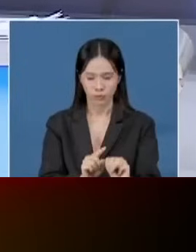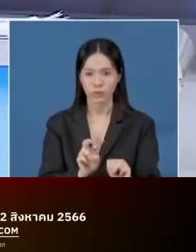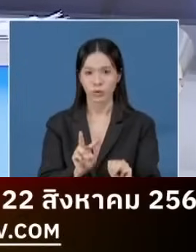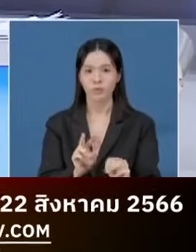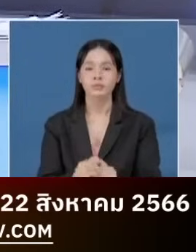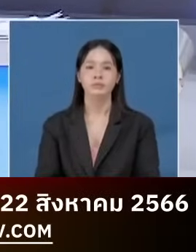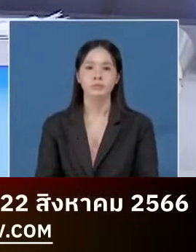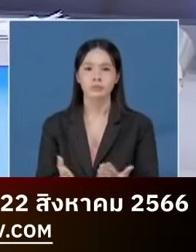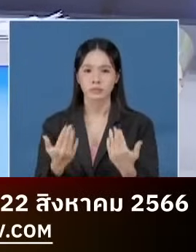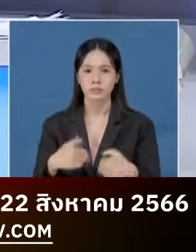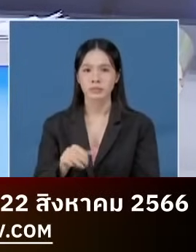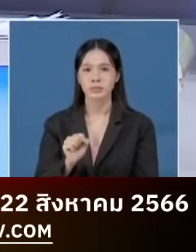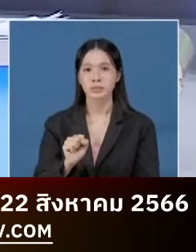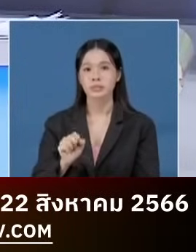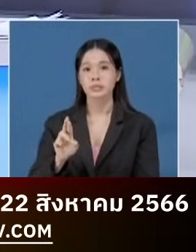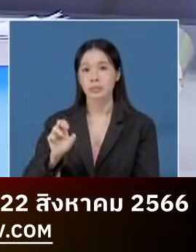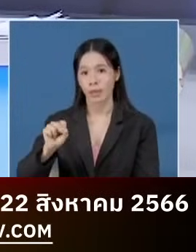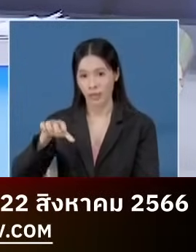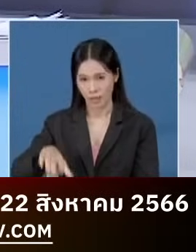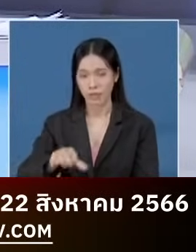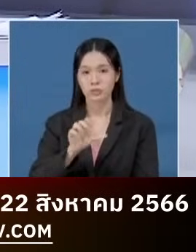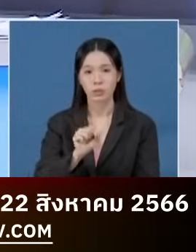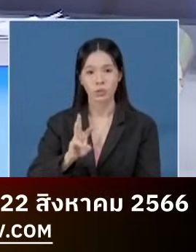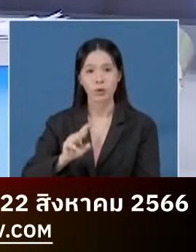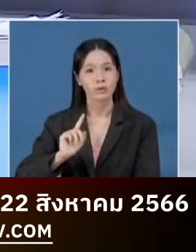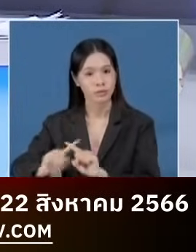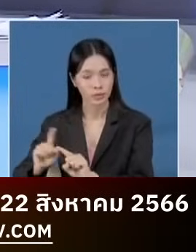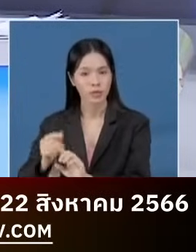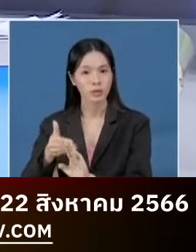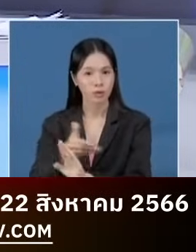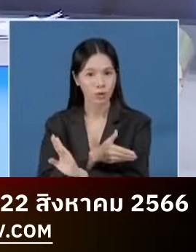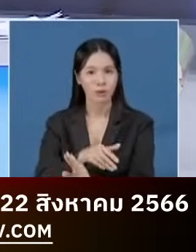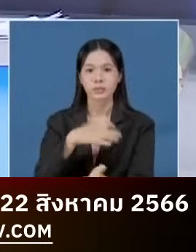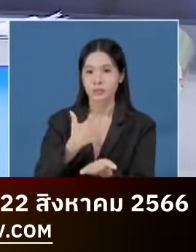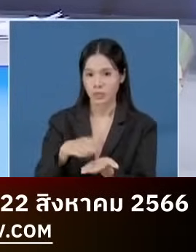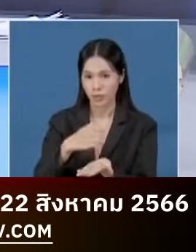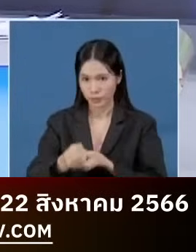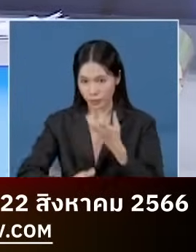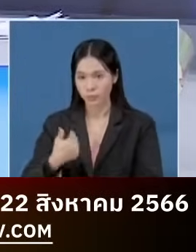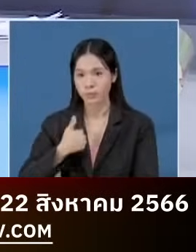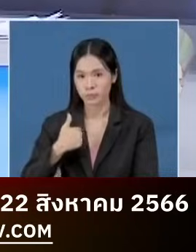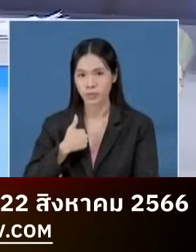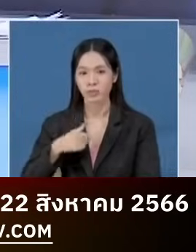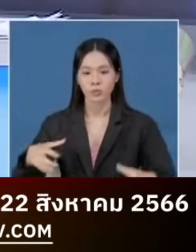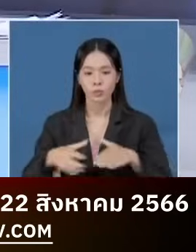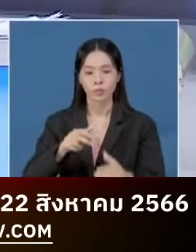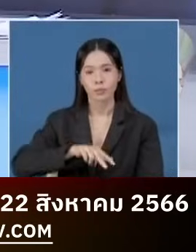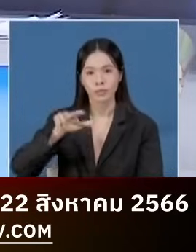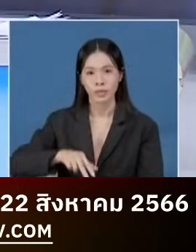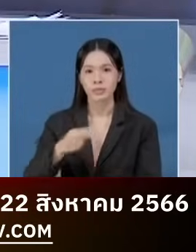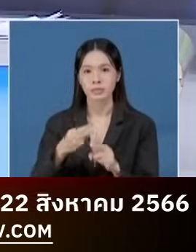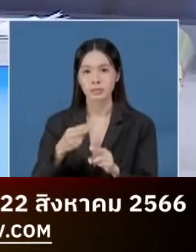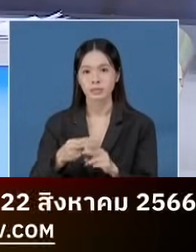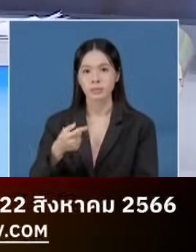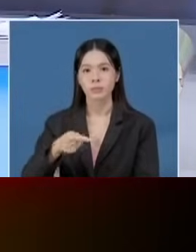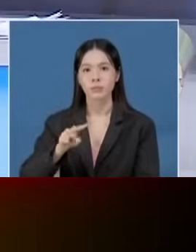ท่านผู้ชมครับยังอยู่ที่สภานะครับยังมีสวอีกหลายๆท่านก่อนหน้านี้ที่มีการอภิปรายรวมถึงแกนนำของเพื่อไทยอย่างคุณภูมิธรรมเวชยชั